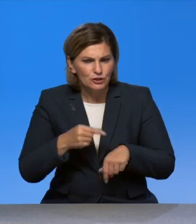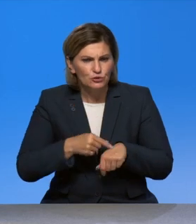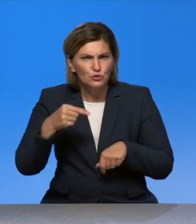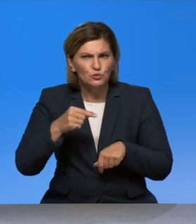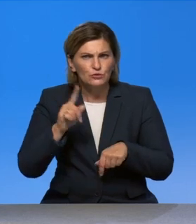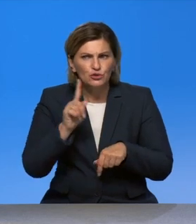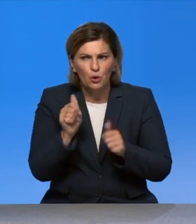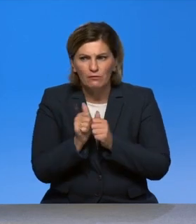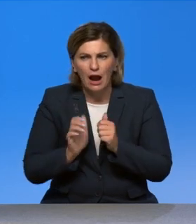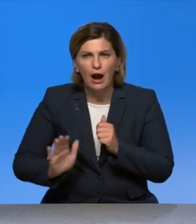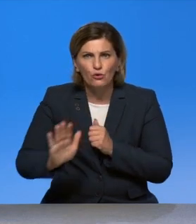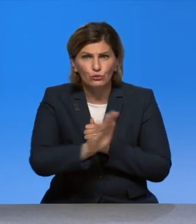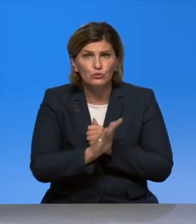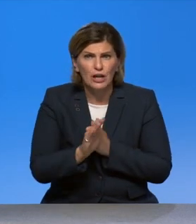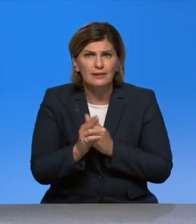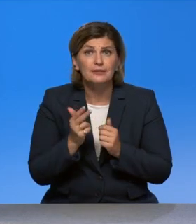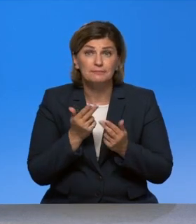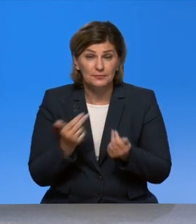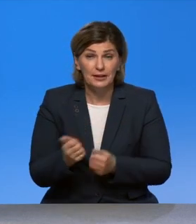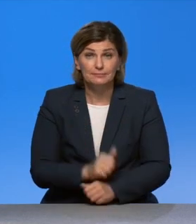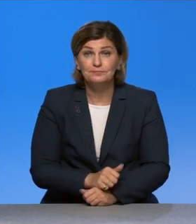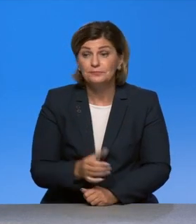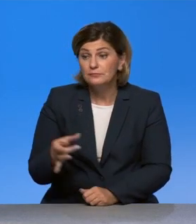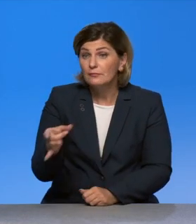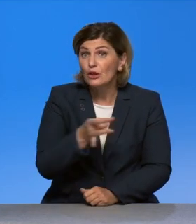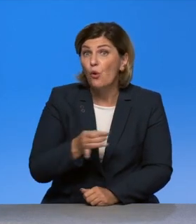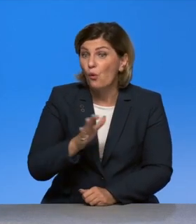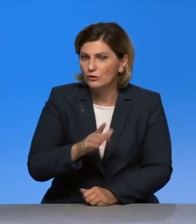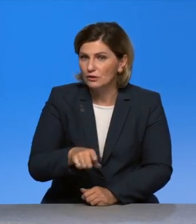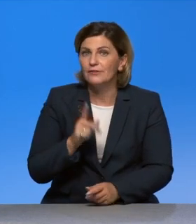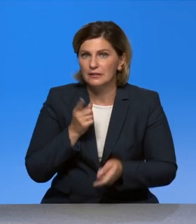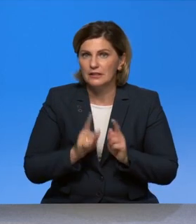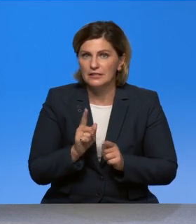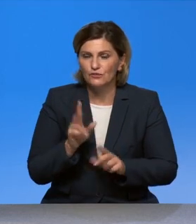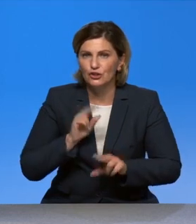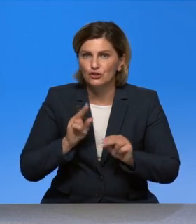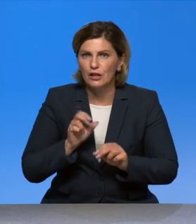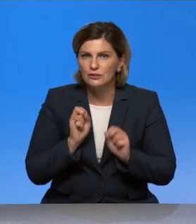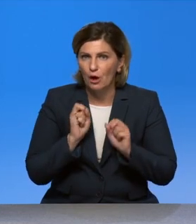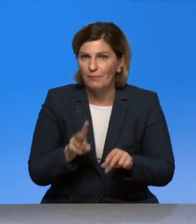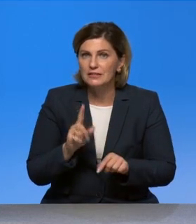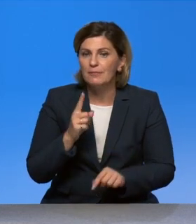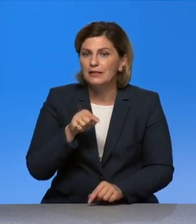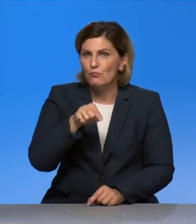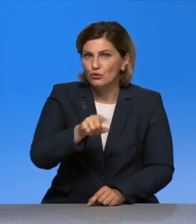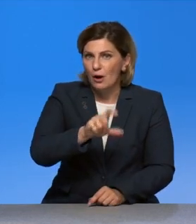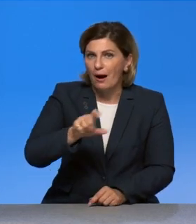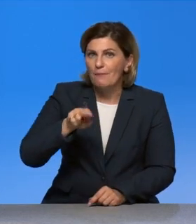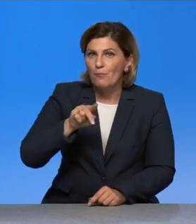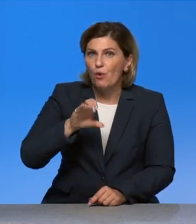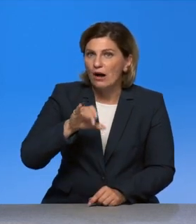окружение. И вы знаете, остров действительно считался опасным. Почему? Потому что папуасы, они сами владели своей землей.